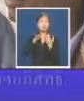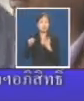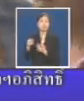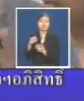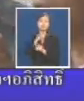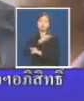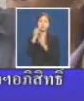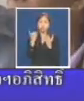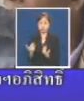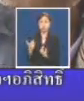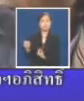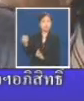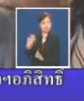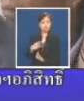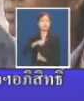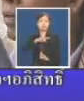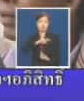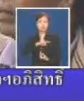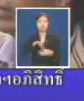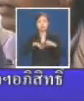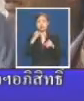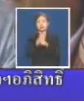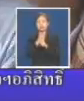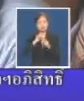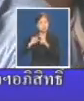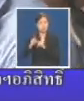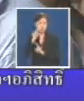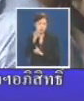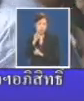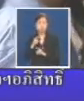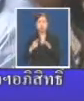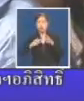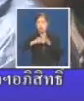ในเส้นทางที่อยู่ในความรับผิดชอบของทางหลวงกับทางหลวงชนบทเนี่ยเสร็จเรียบร้อย